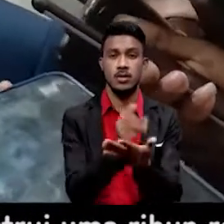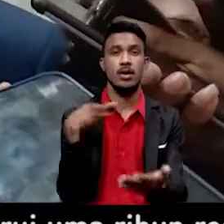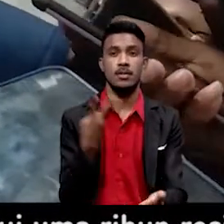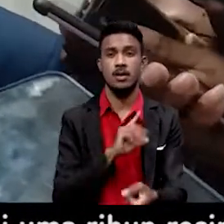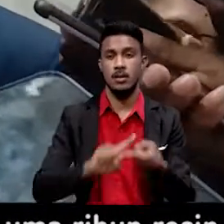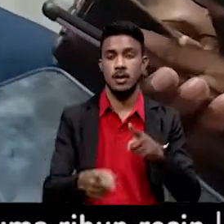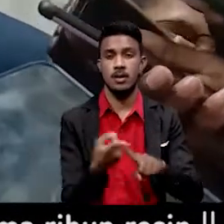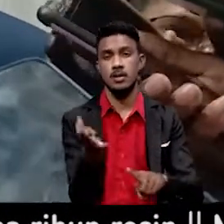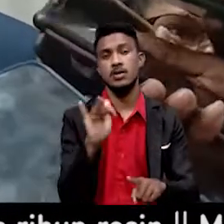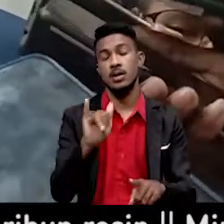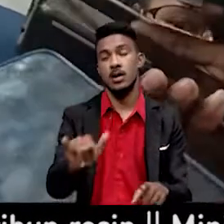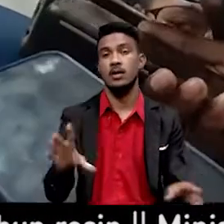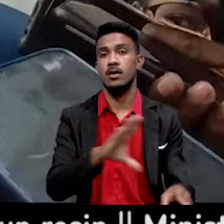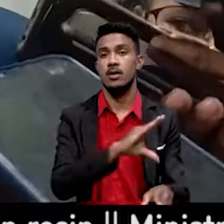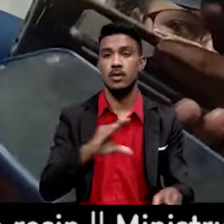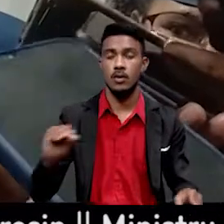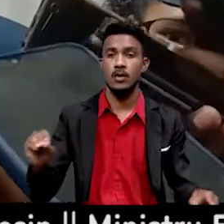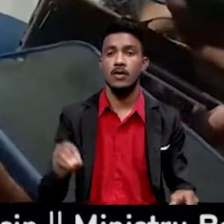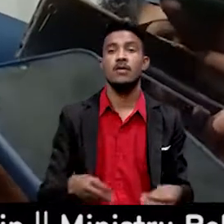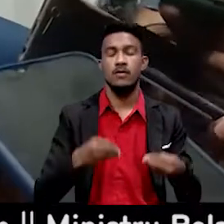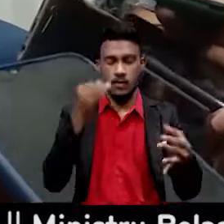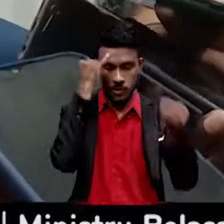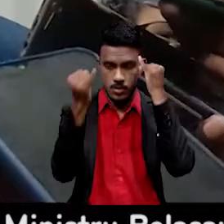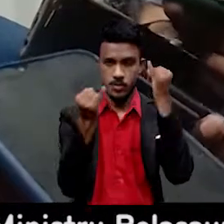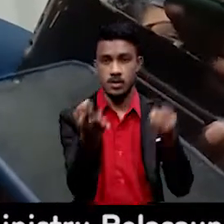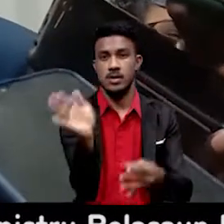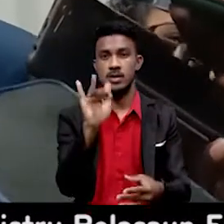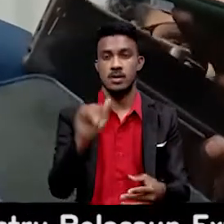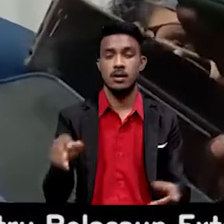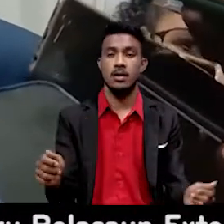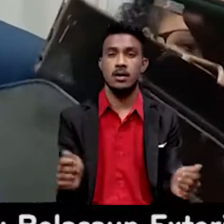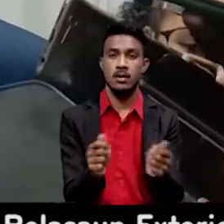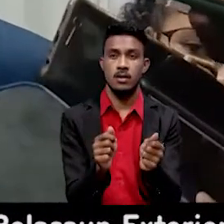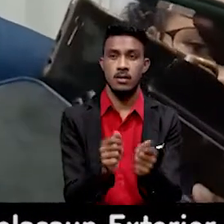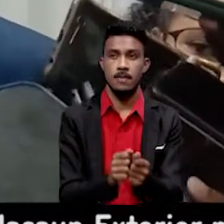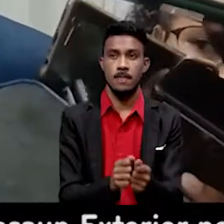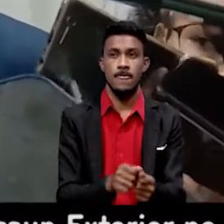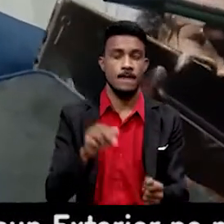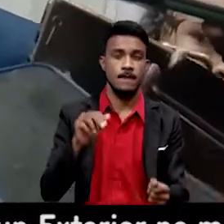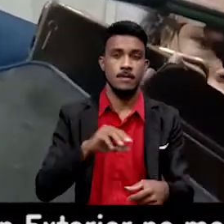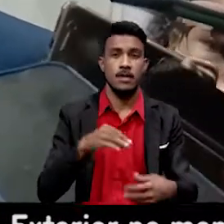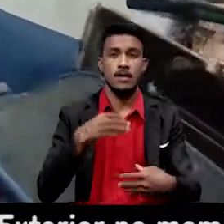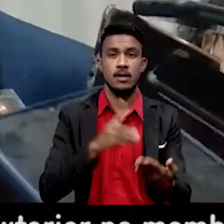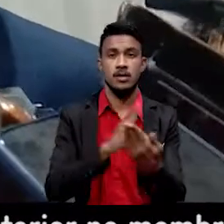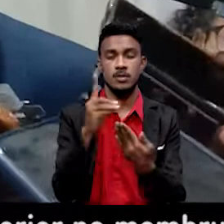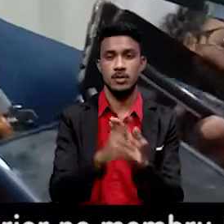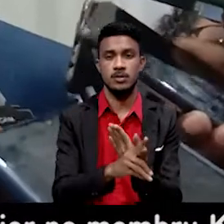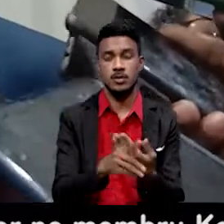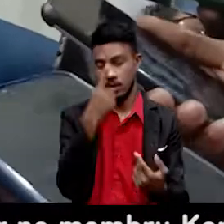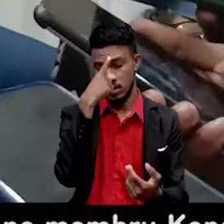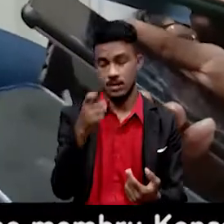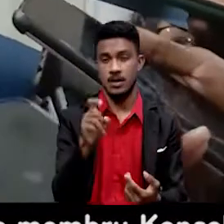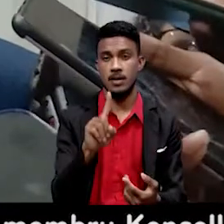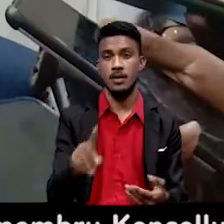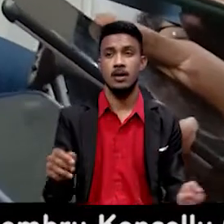lagi di kosnya pak bulan sih tahun sebulan lagi ini pun udah jadi mana maka